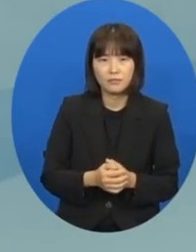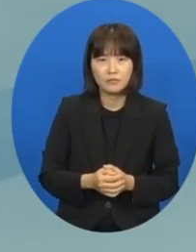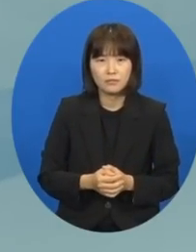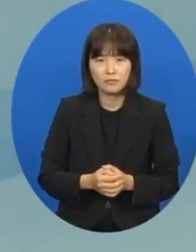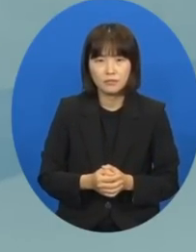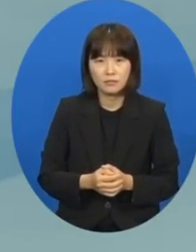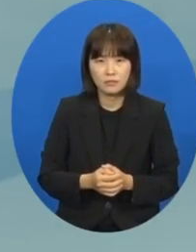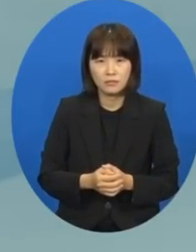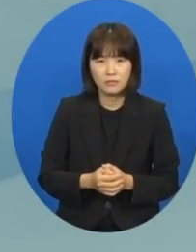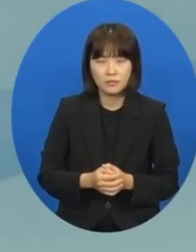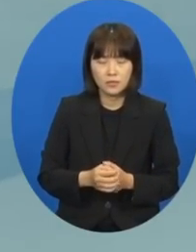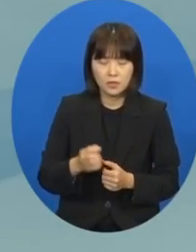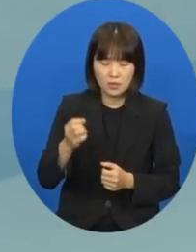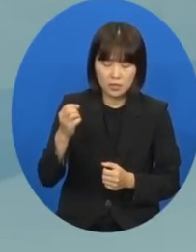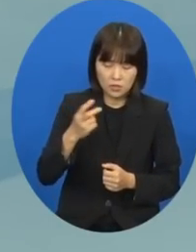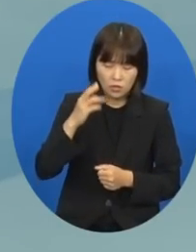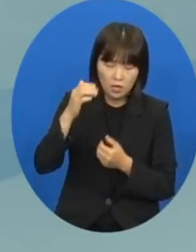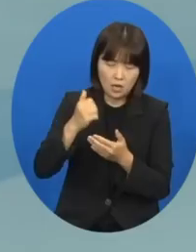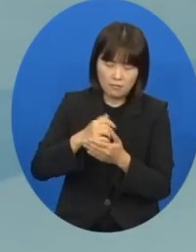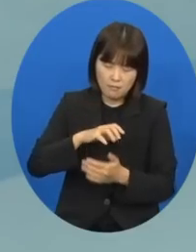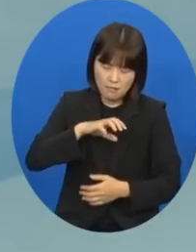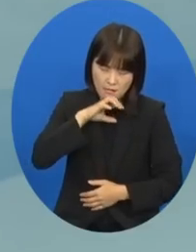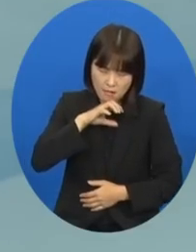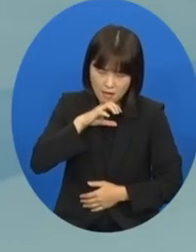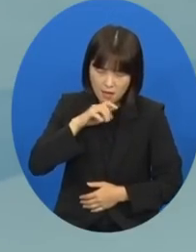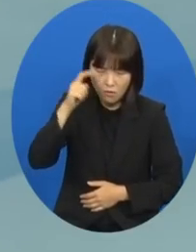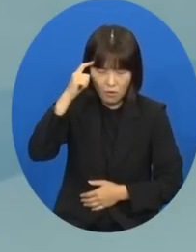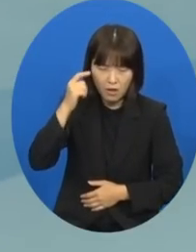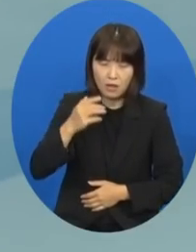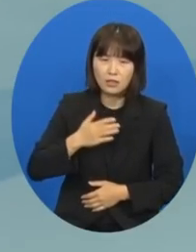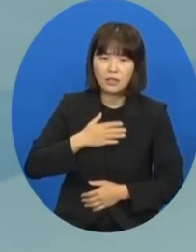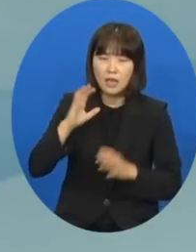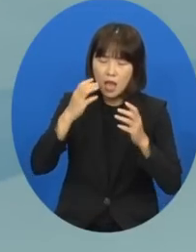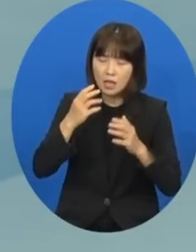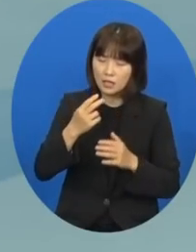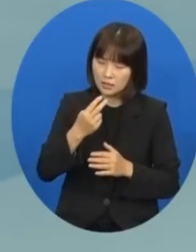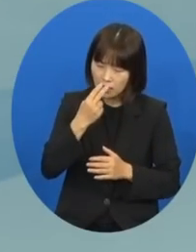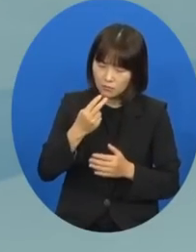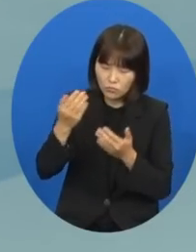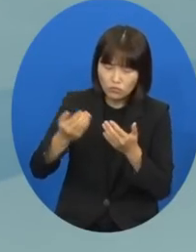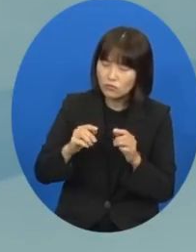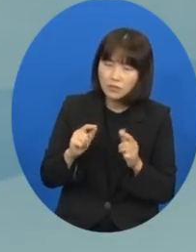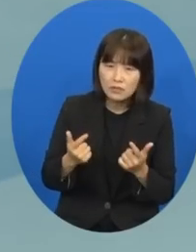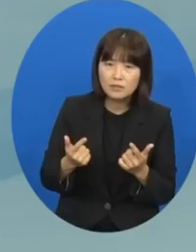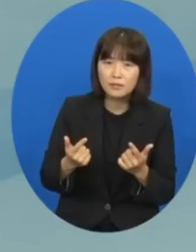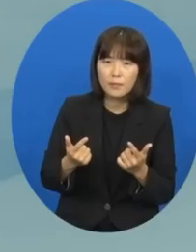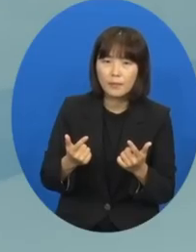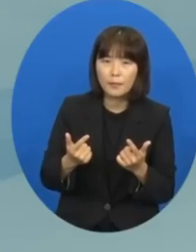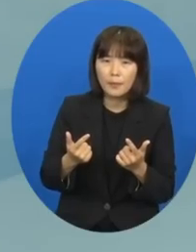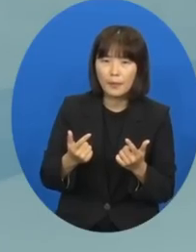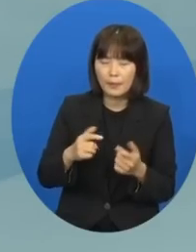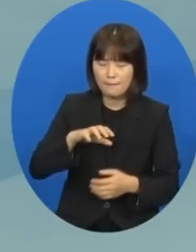하나님 원망을, 하나님 왜 저에게 생명을 주시지 않습니까? 자녀를 주시지 않습니까?